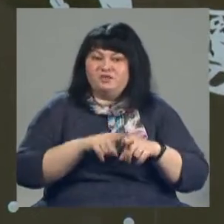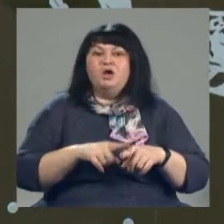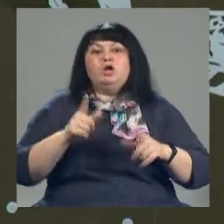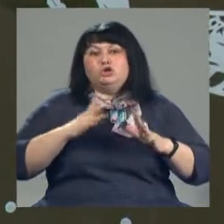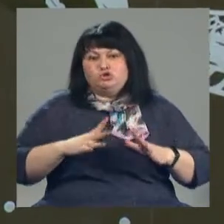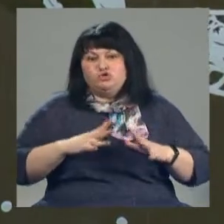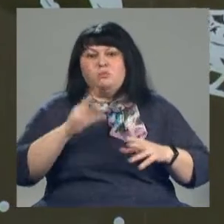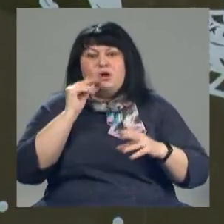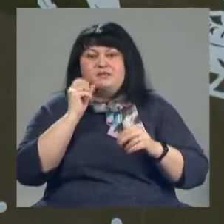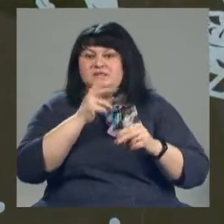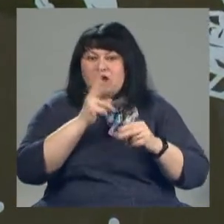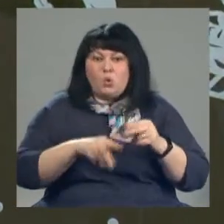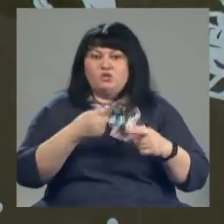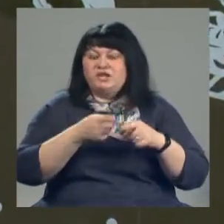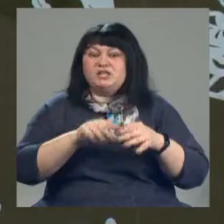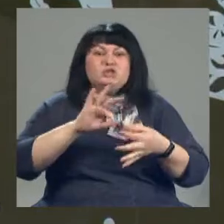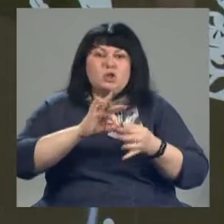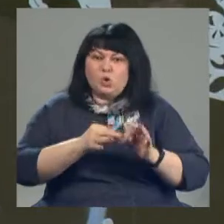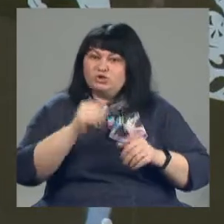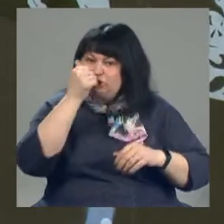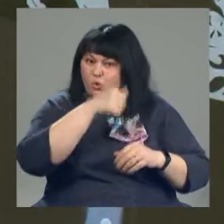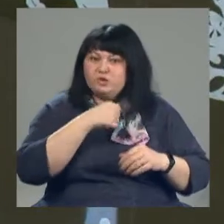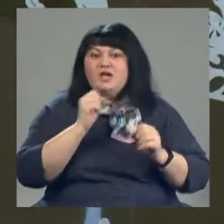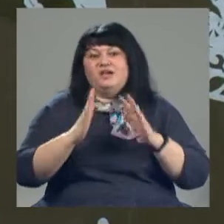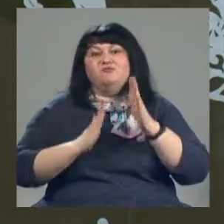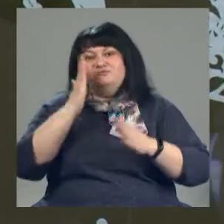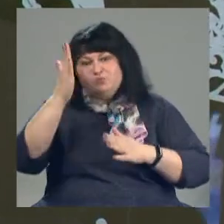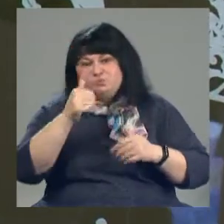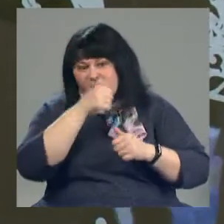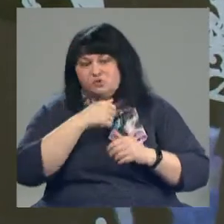год, и в следующем году убеждены, что будет все гораздо лучше и прекраснее.